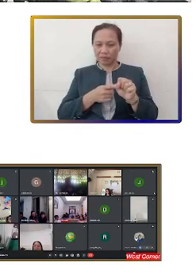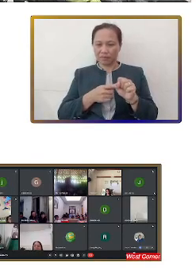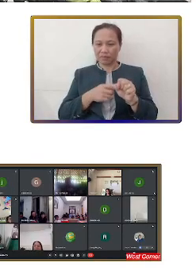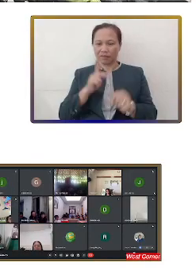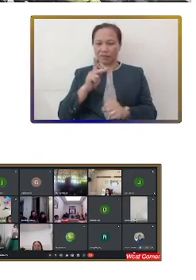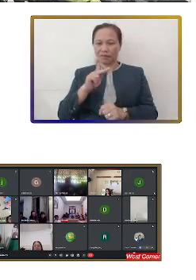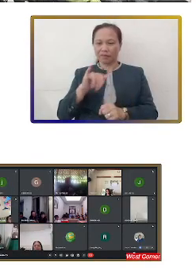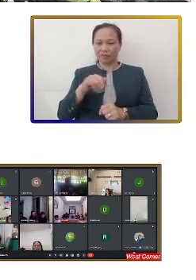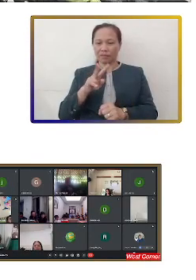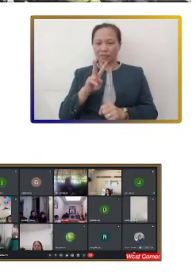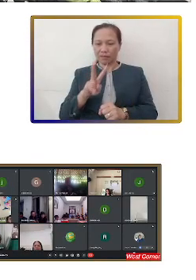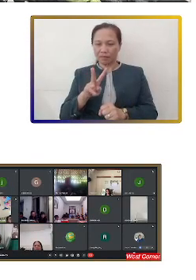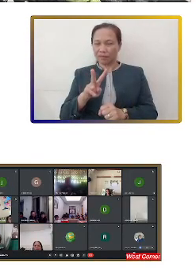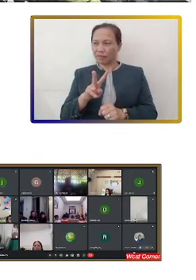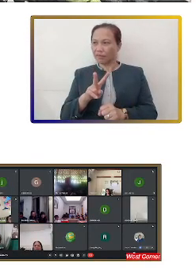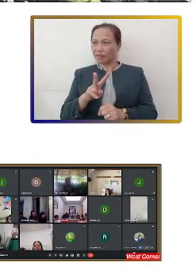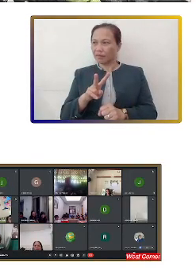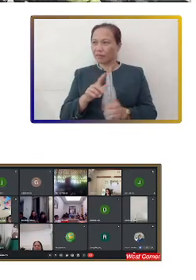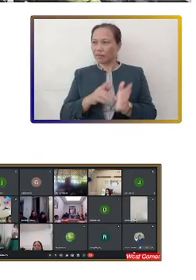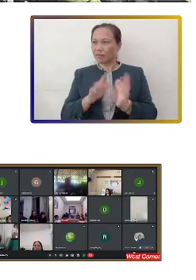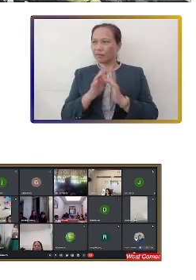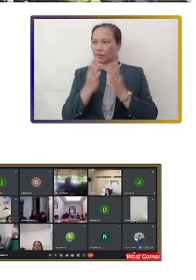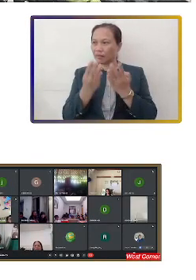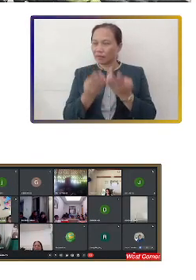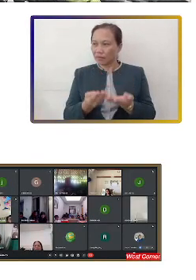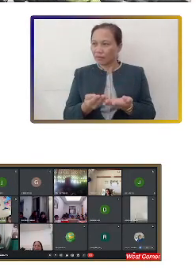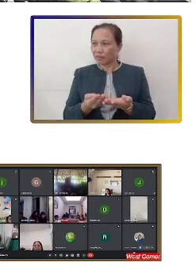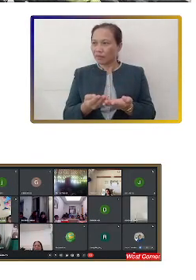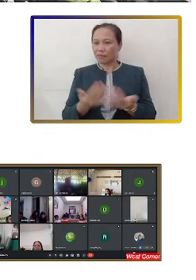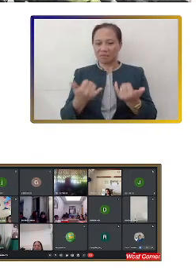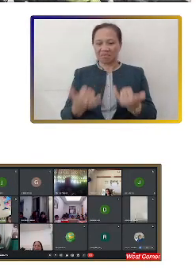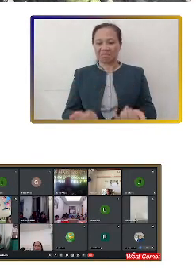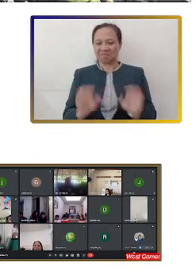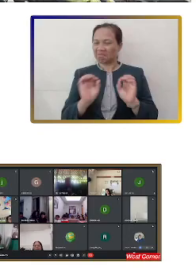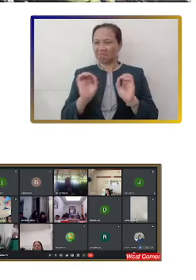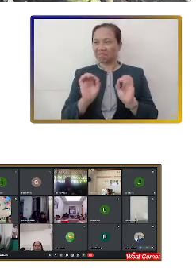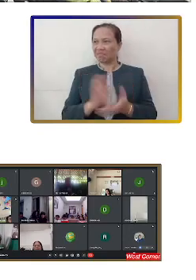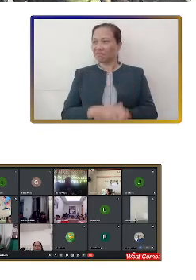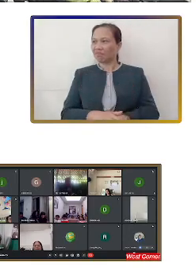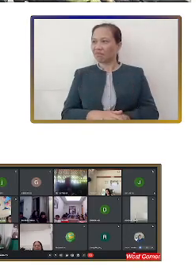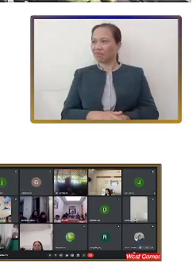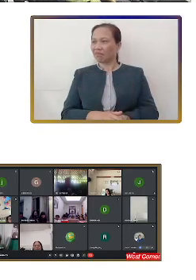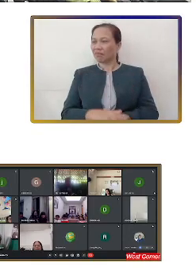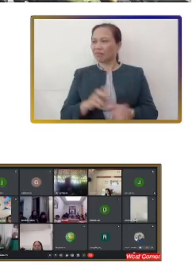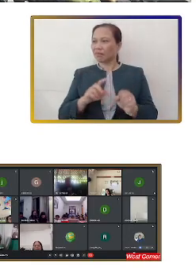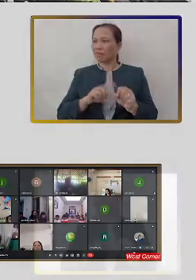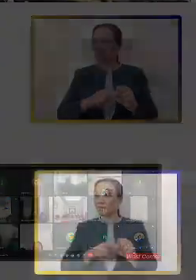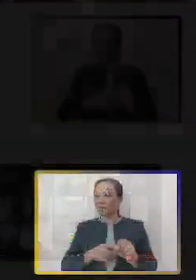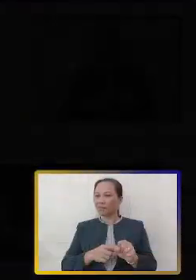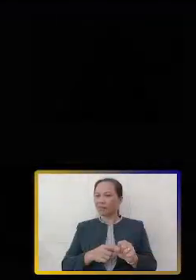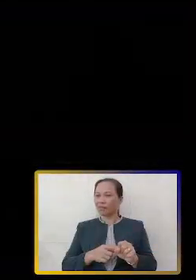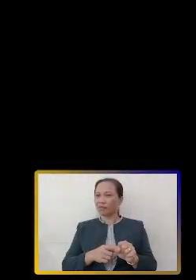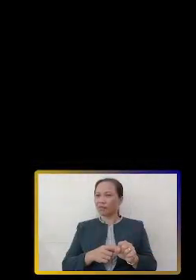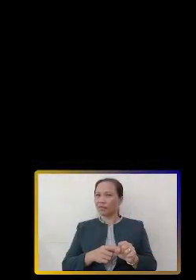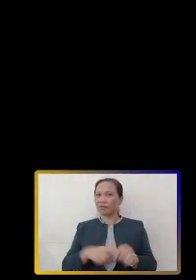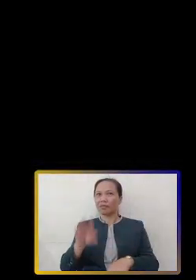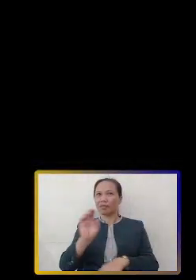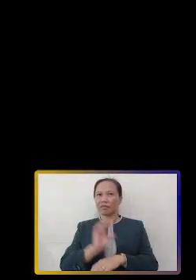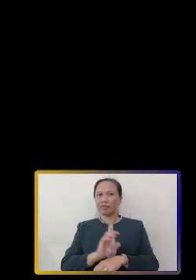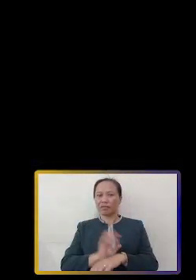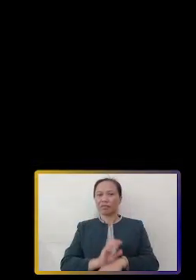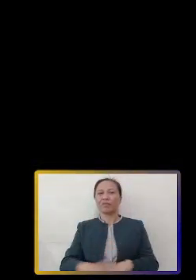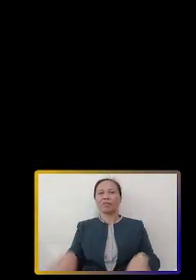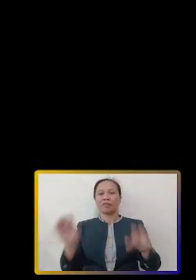James na libro na Biblia, ngayon wala na. Nagsimula sila na yung kanilang simbahan, mayroong standard, ngayon wala